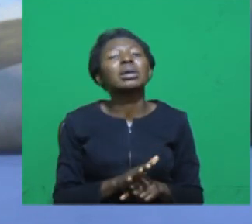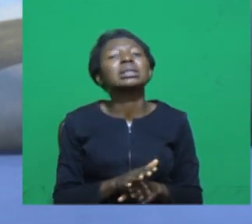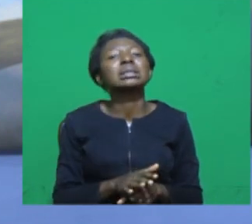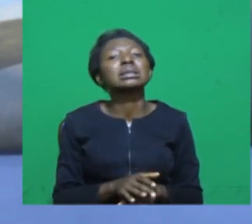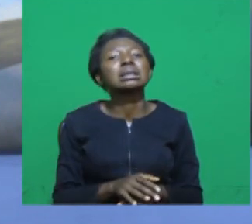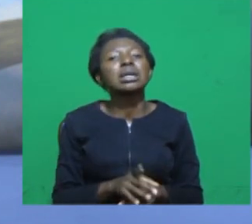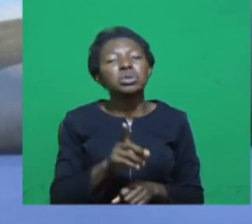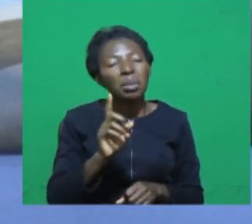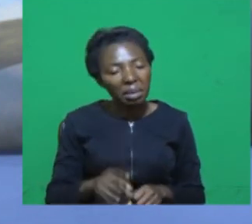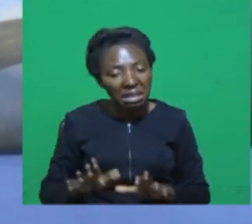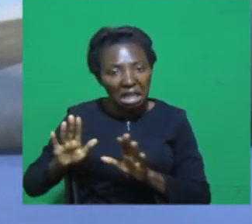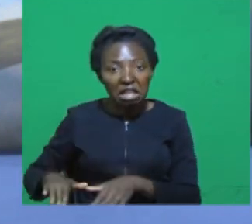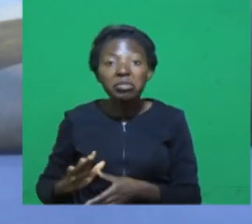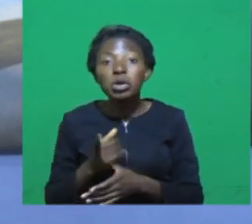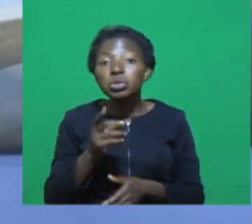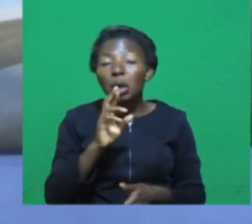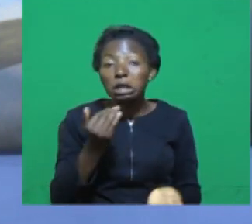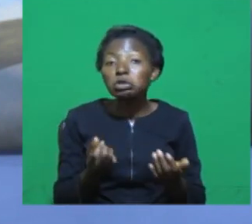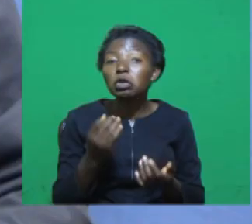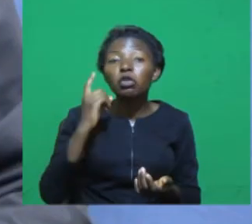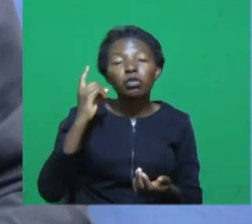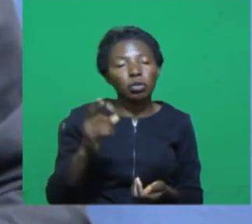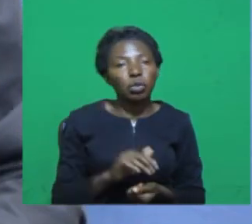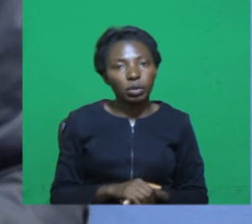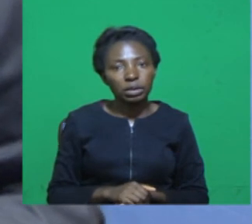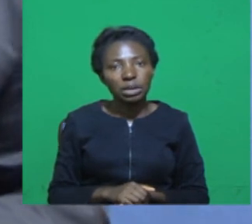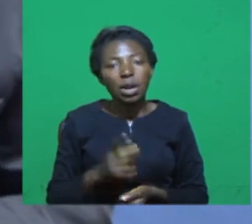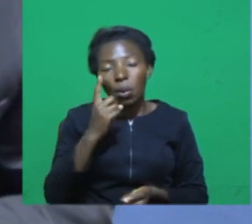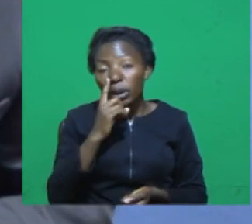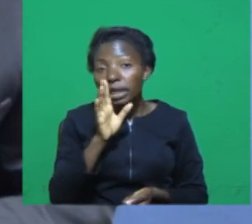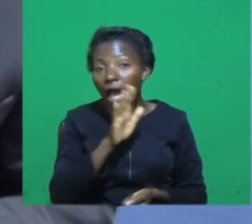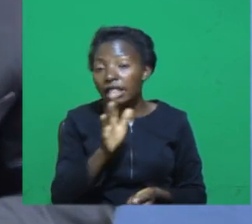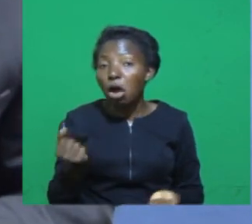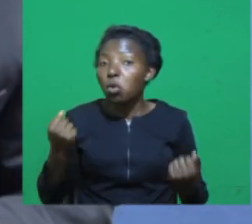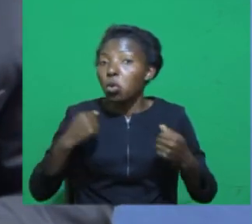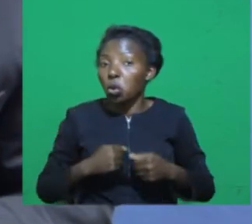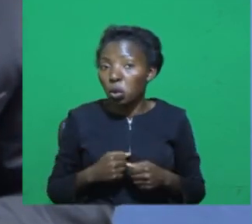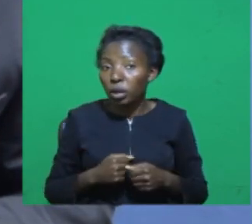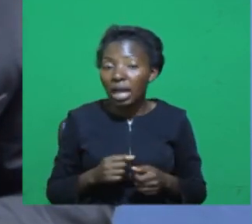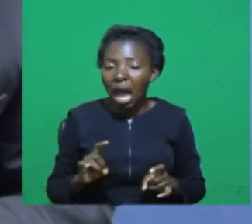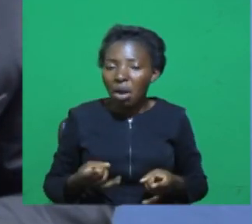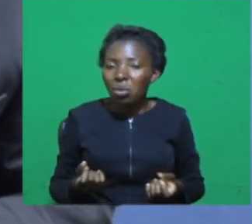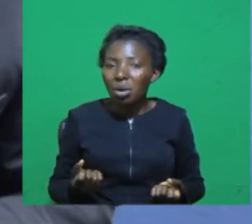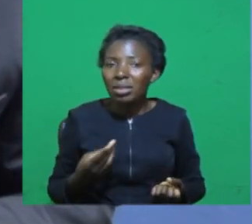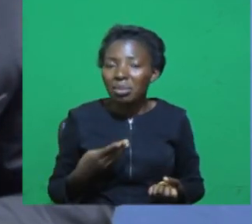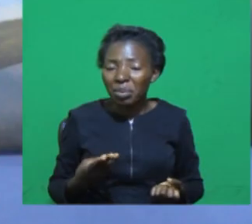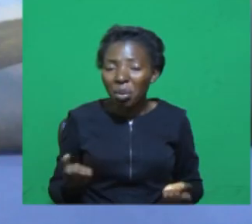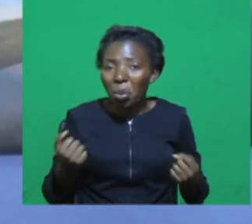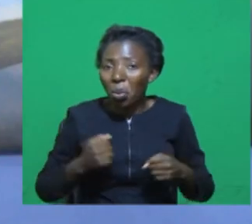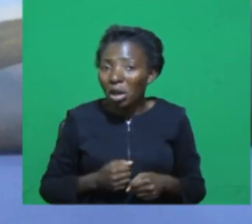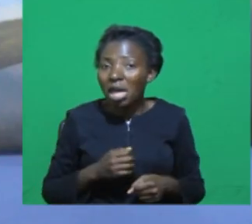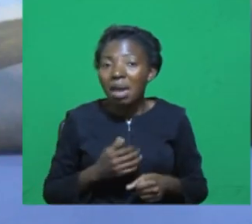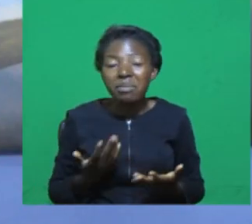epfambi, iwe uri mwana waMwari, avoida. Nzvenga. Kana paine dzimwe hembe maitirwo adzinoita nemadhizaini